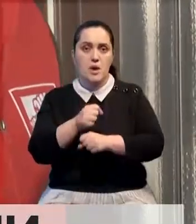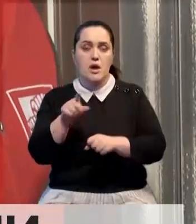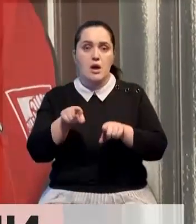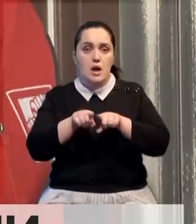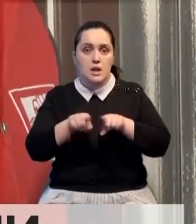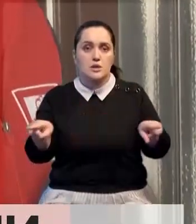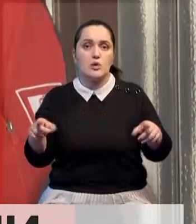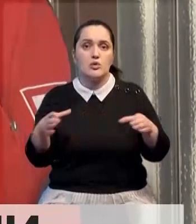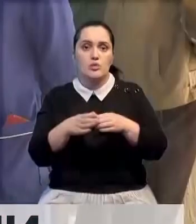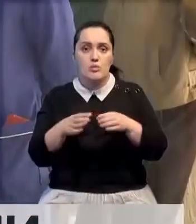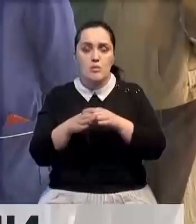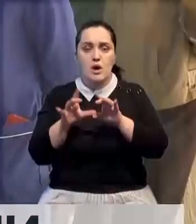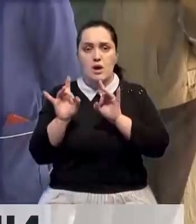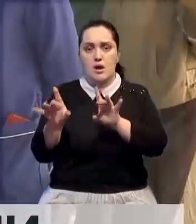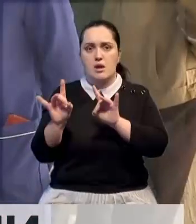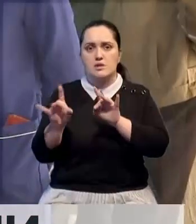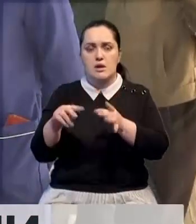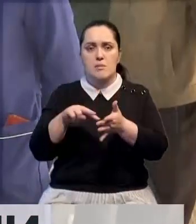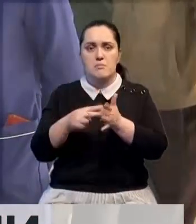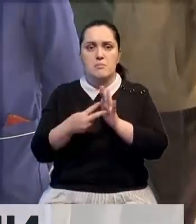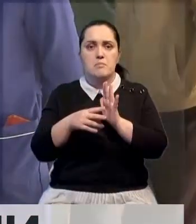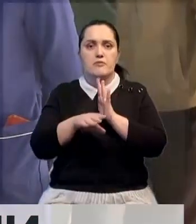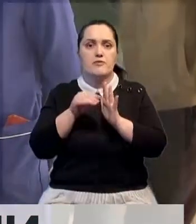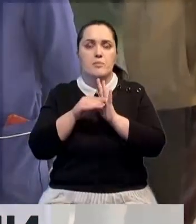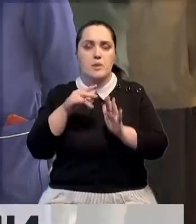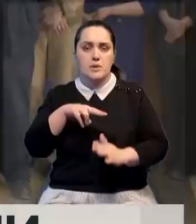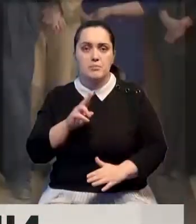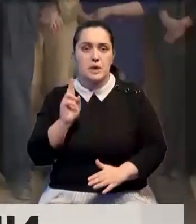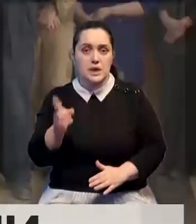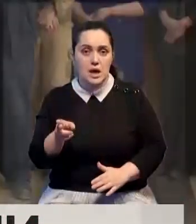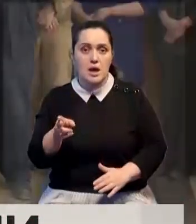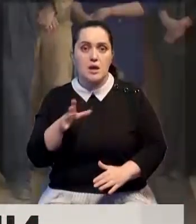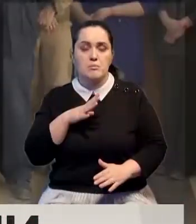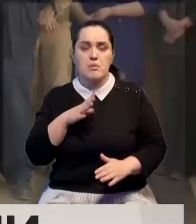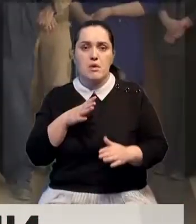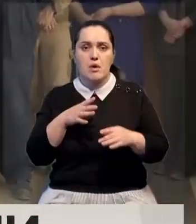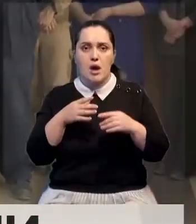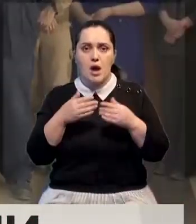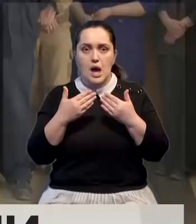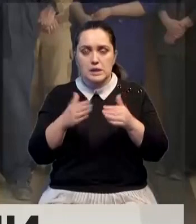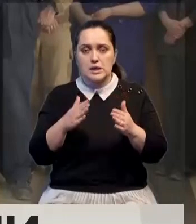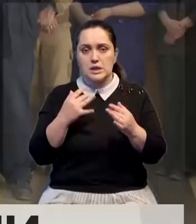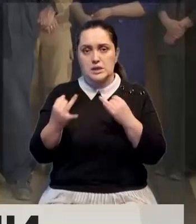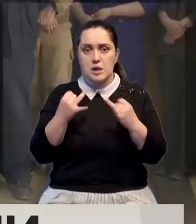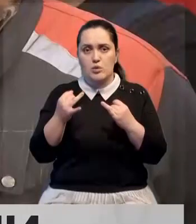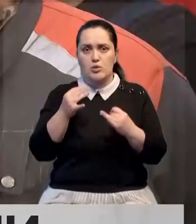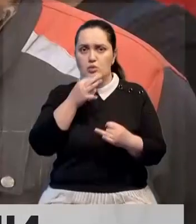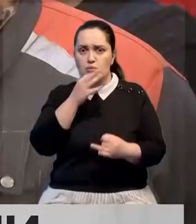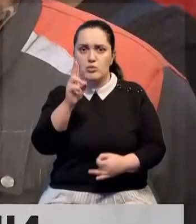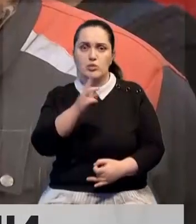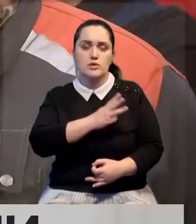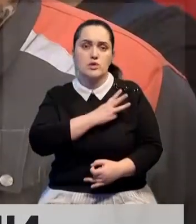агитационной группы рассказали им о предвыборной платформе НПК. Встреча прошла в формате открытого диалога. Любой желающий мог